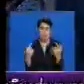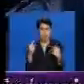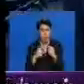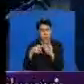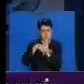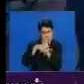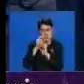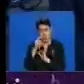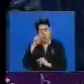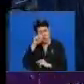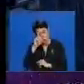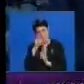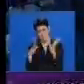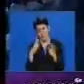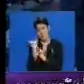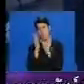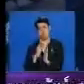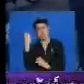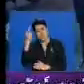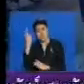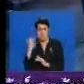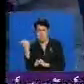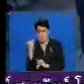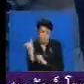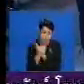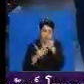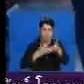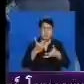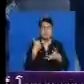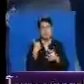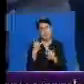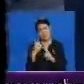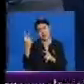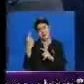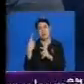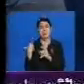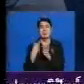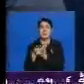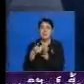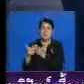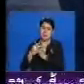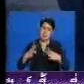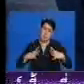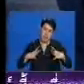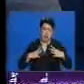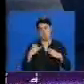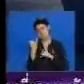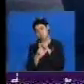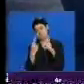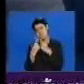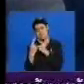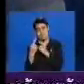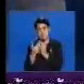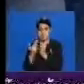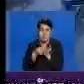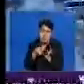หัสวันศุกร์วันเสาร์ก็สามารถเป็นนักท่องเที่ยวจากประเทศมาเลเซียเข้ามาพักผ่อนในเมืองโกลกแล้วก็จะเข้ามา